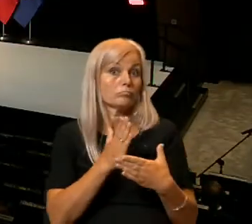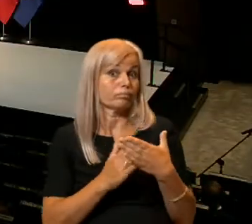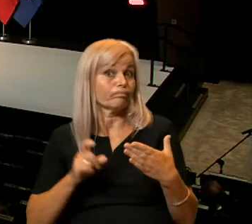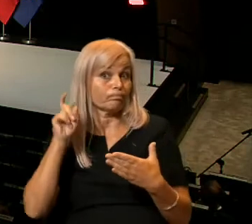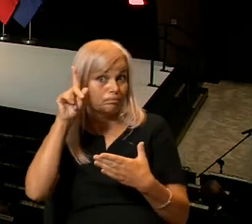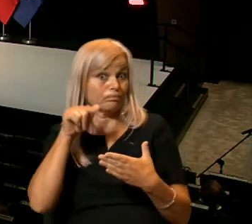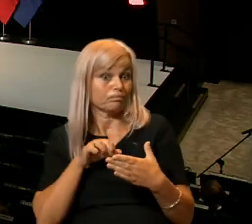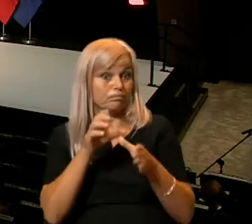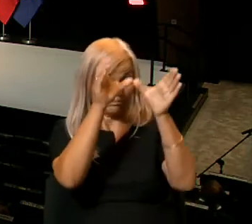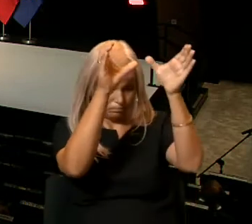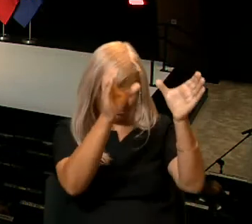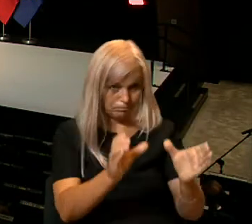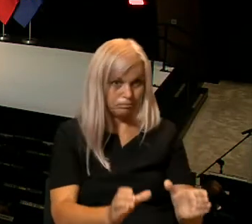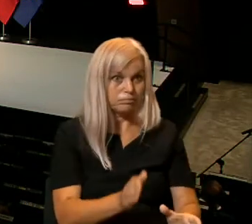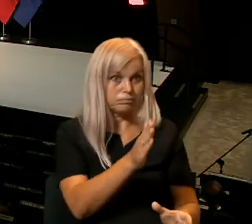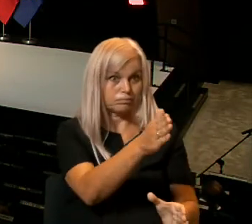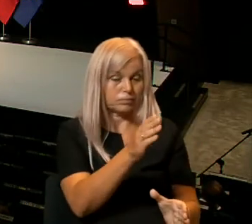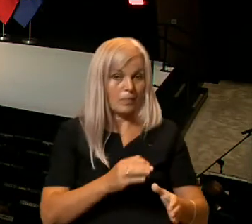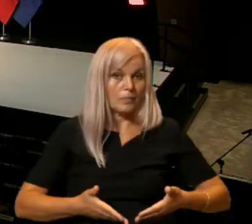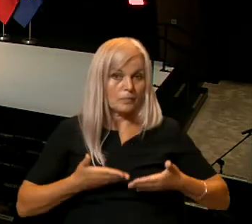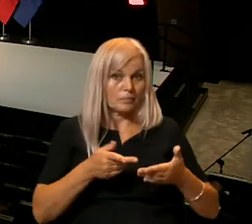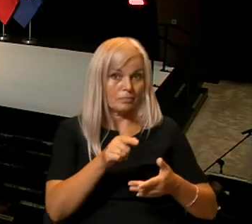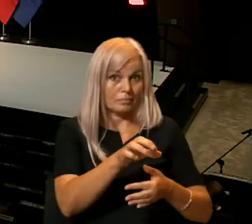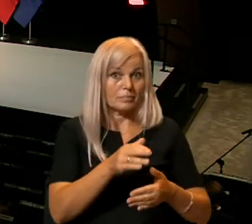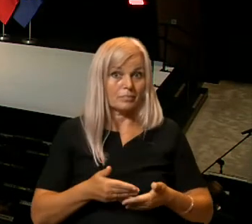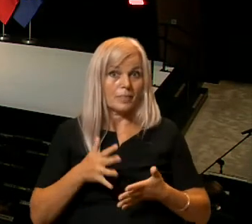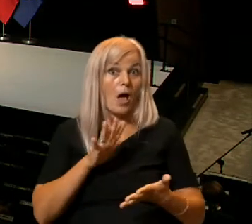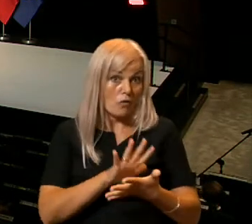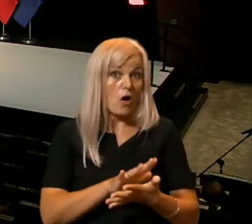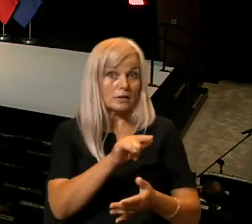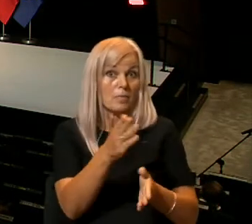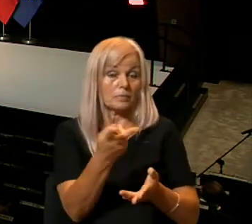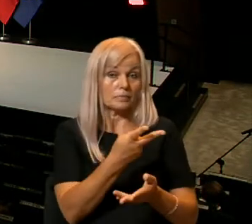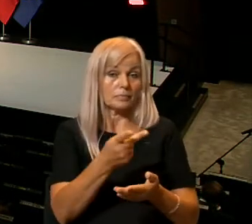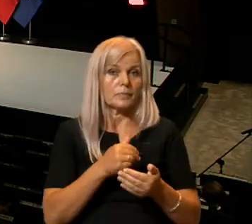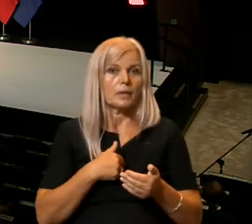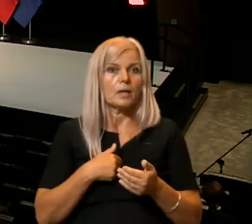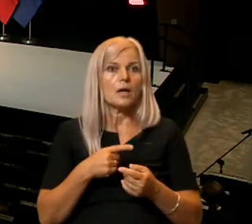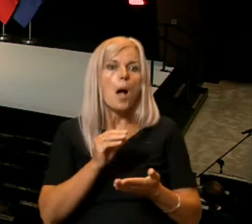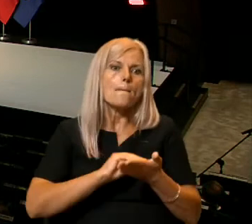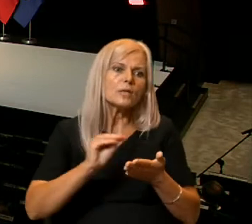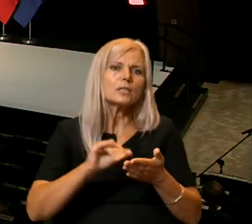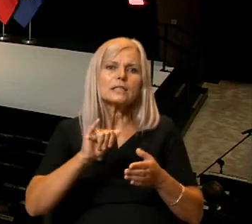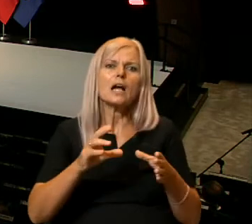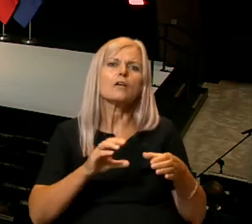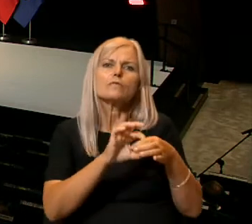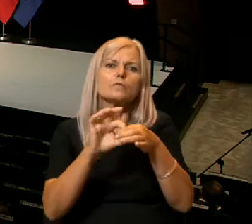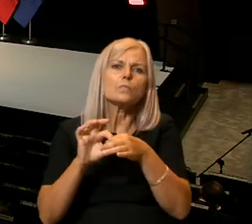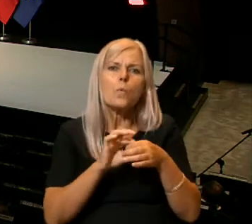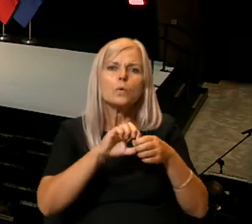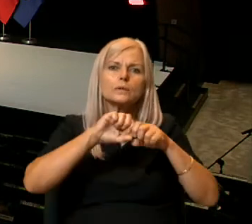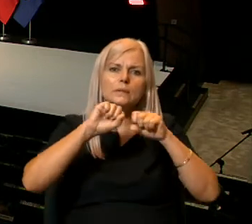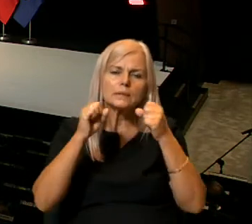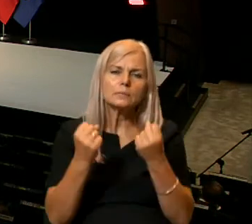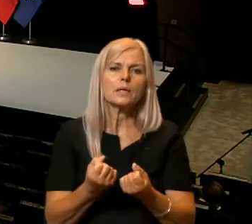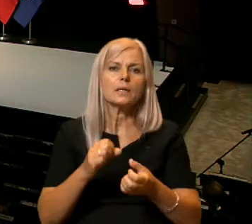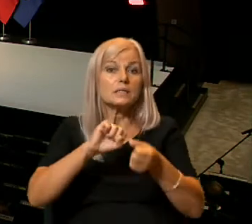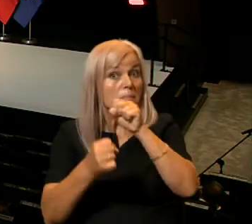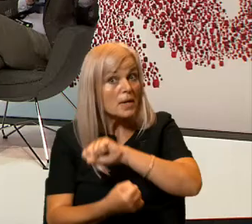który pisze dużo o tym, jak moglibyśmy zmienić wspólną sferę w Europie, ponieważ często nie mówimy o tym w